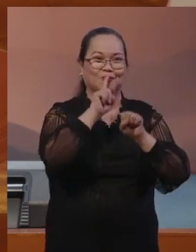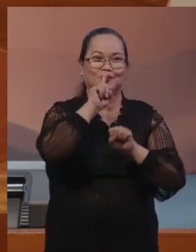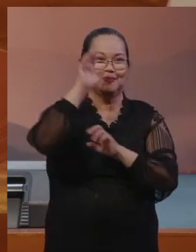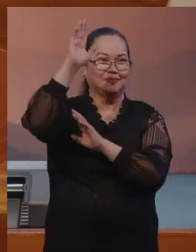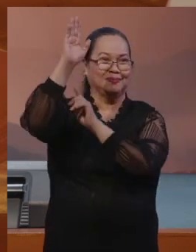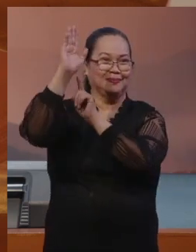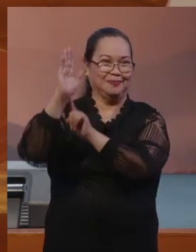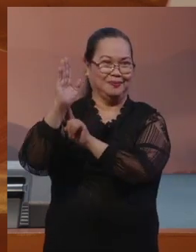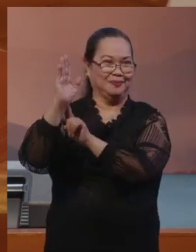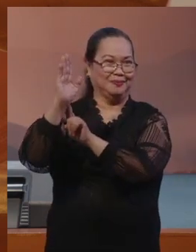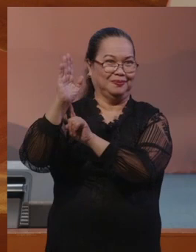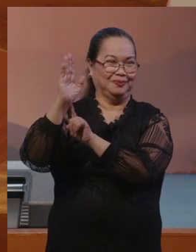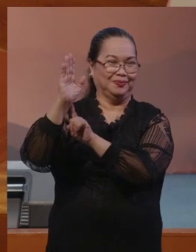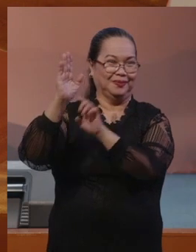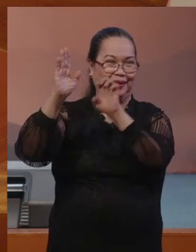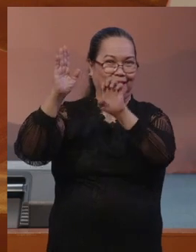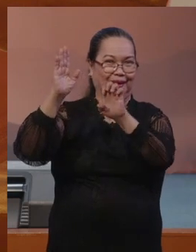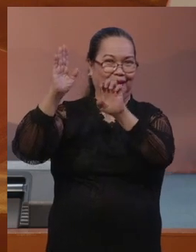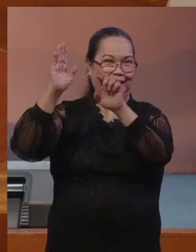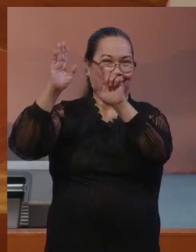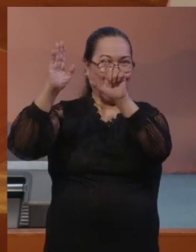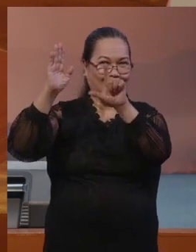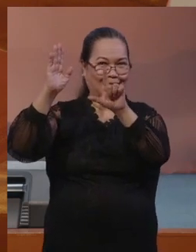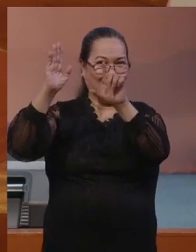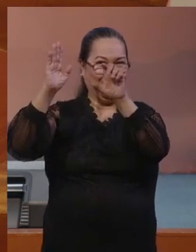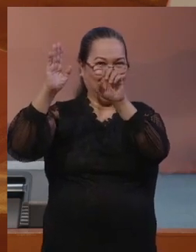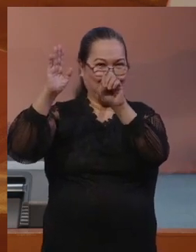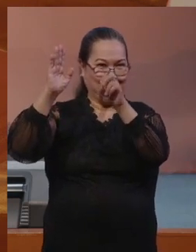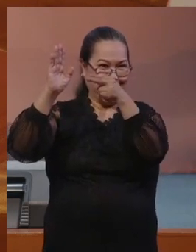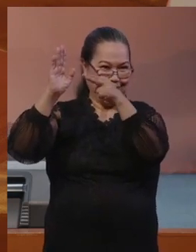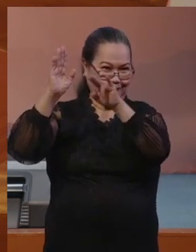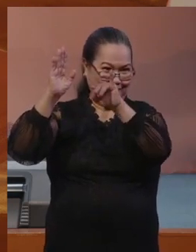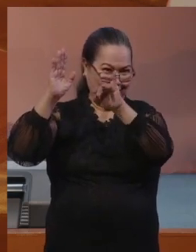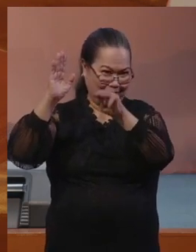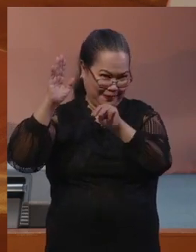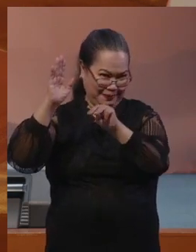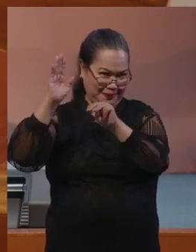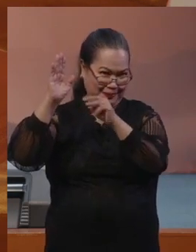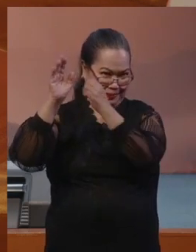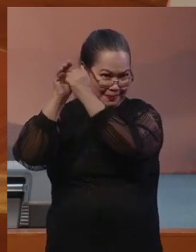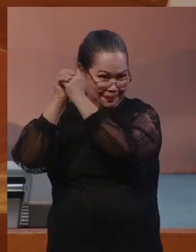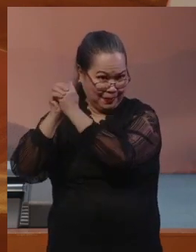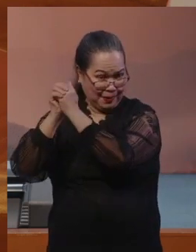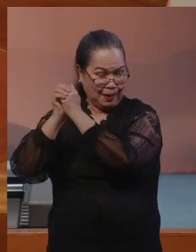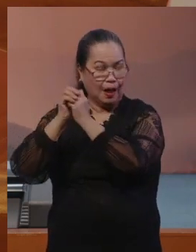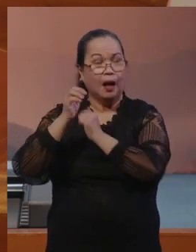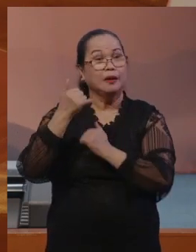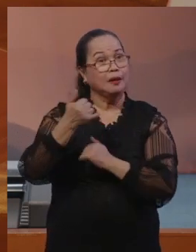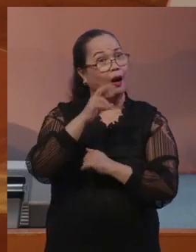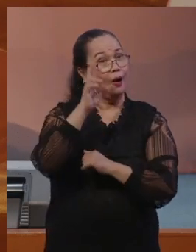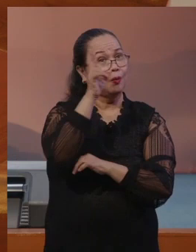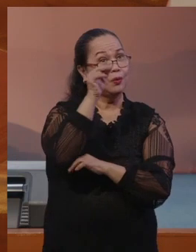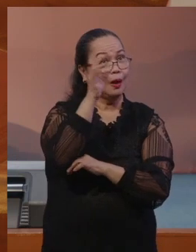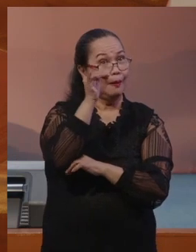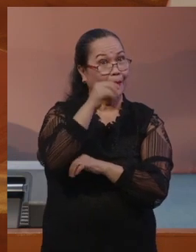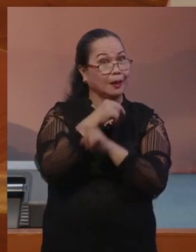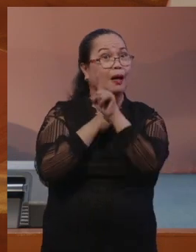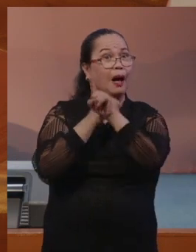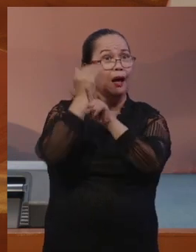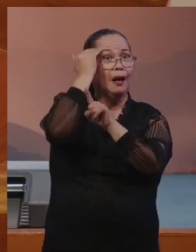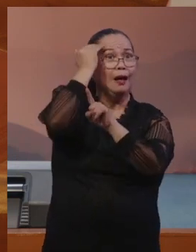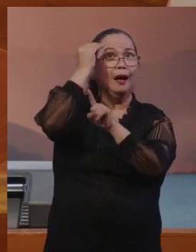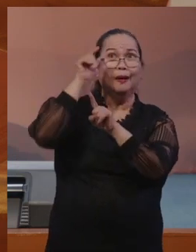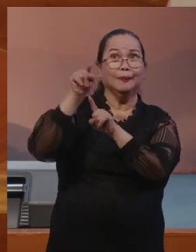Yung God po na yon ang sinasamba ni Rahab. He is God in